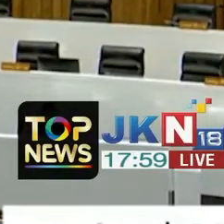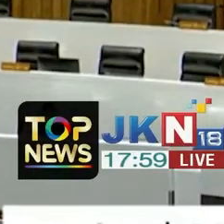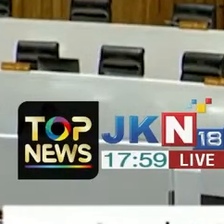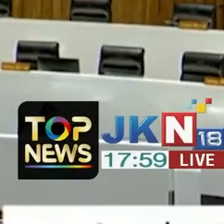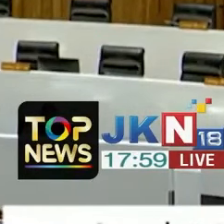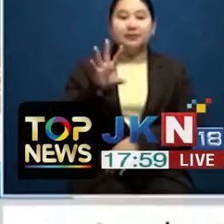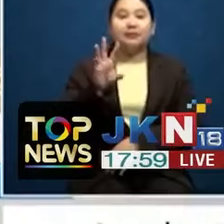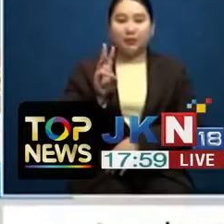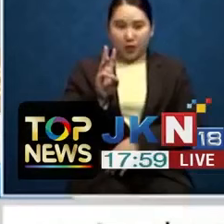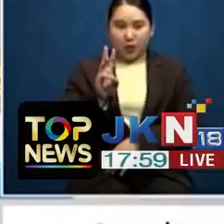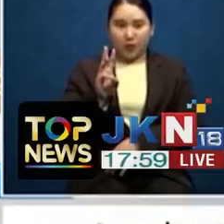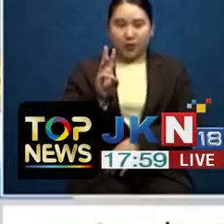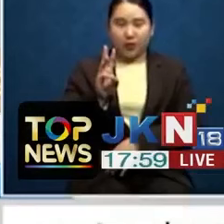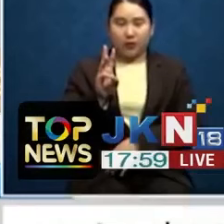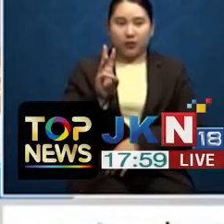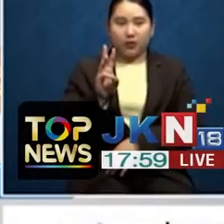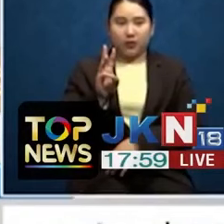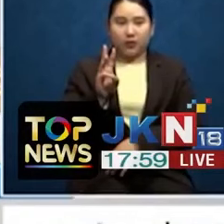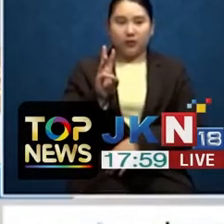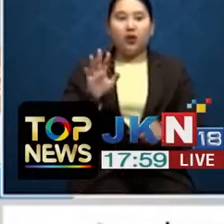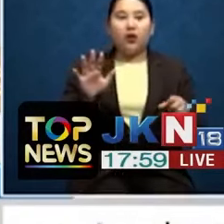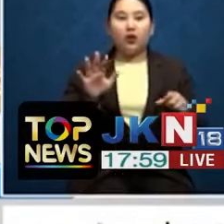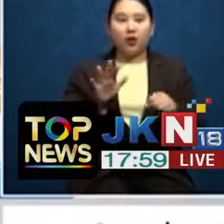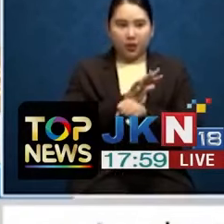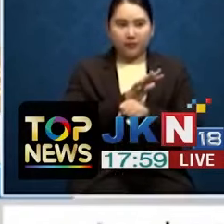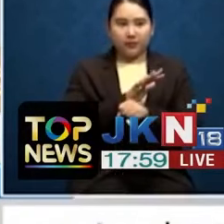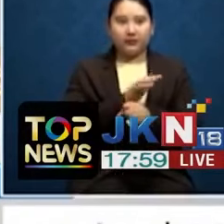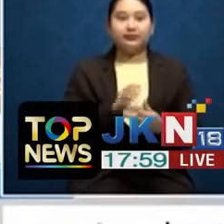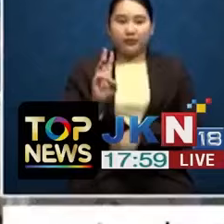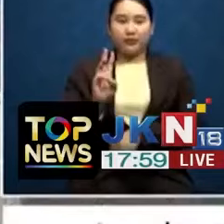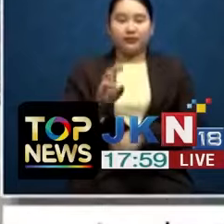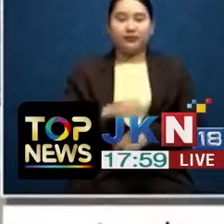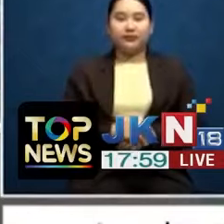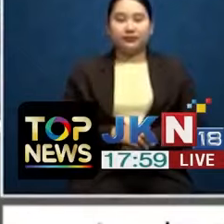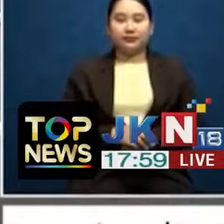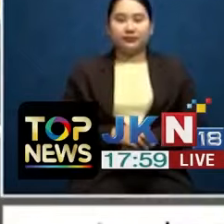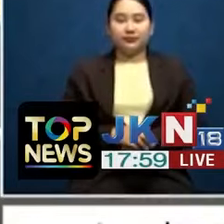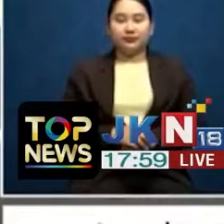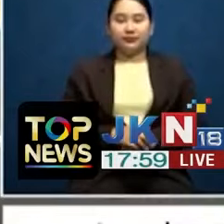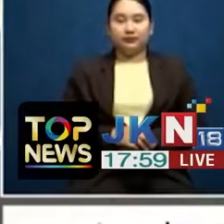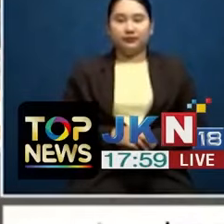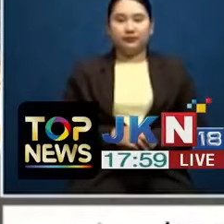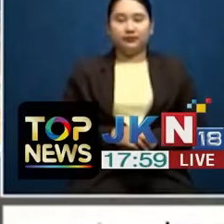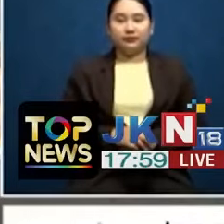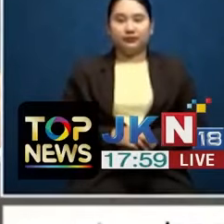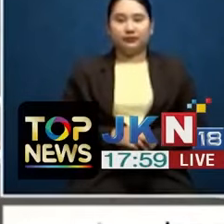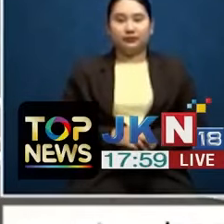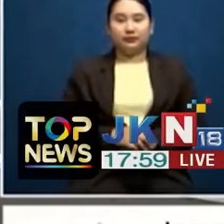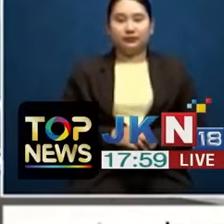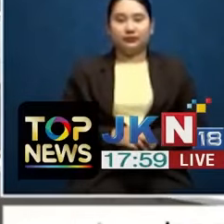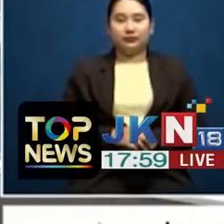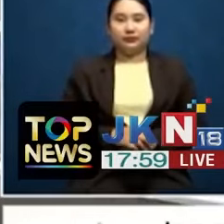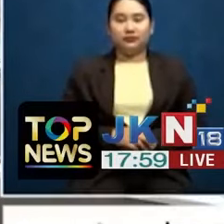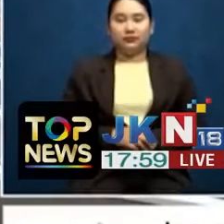ยนะคึกคักนี่แล้วก็มีประธานวุฒิฮะวันนี้ก็ได้มี